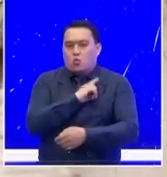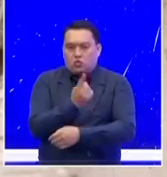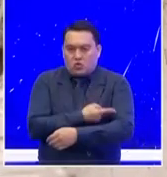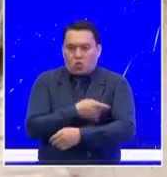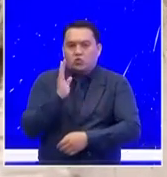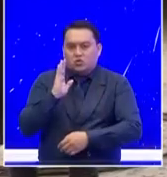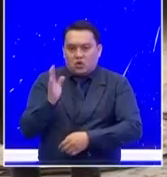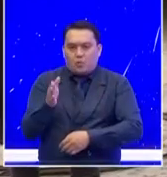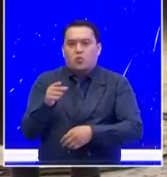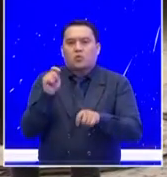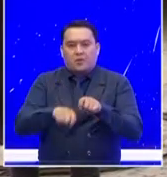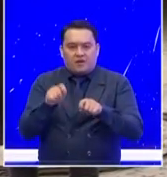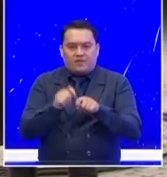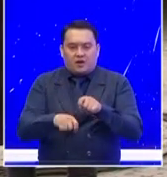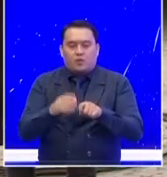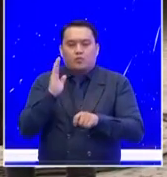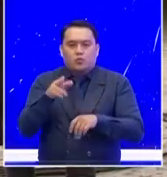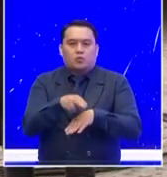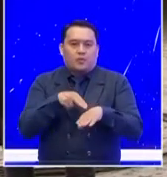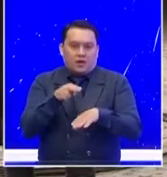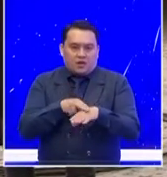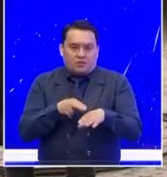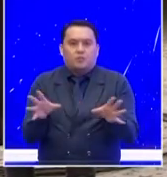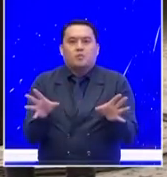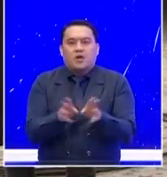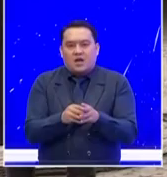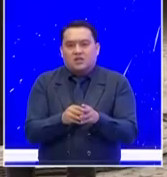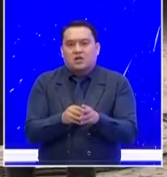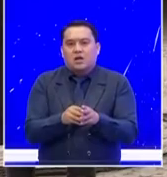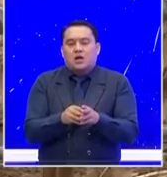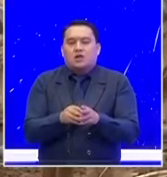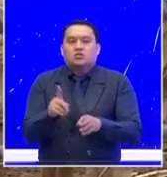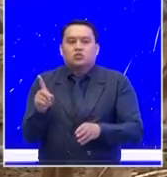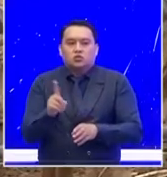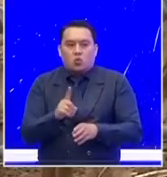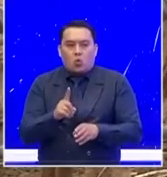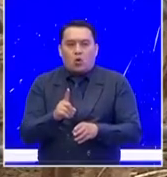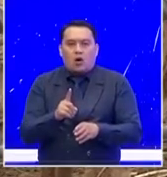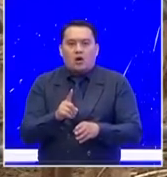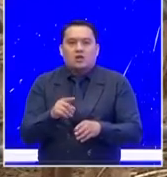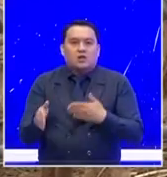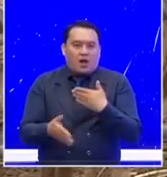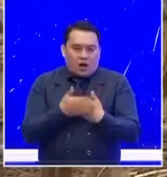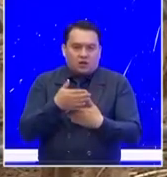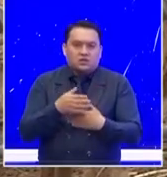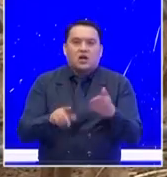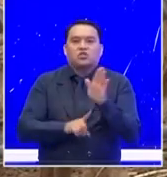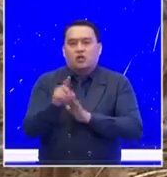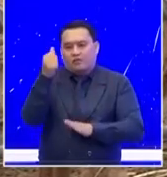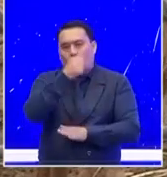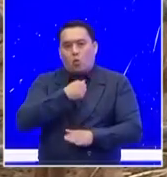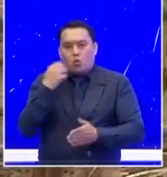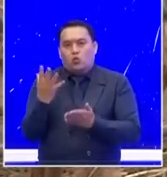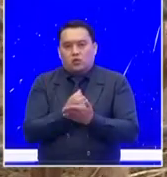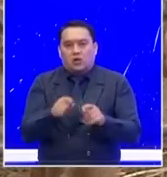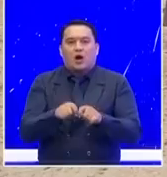направлении будет усиливаться, говорят стражи порядка. Вместе с тем, следуя принципу неотвратимости наказания, с начала года